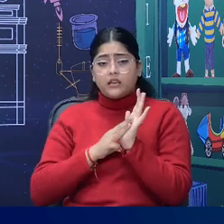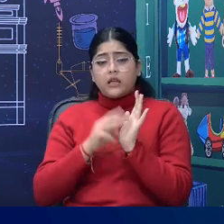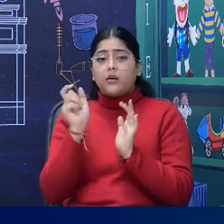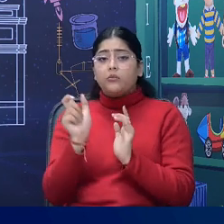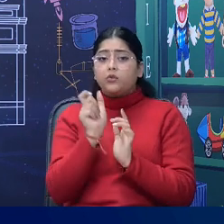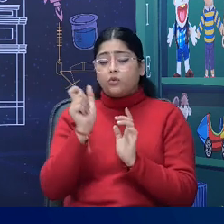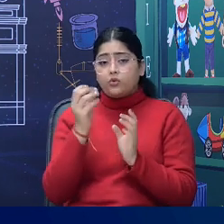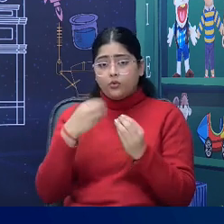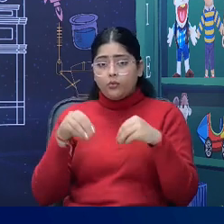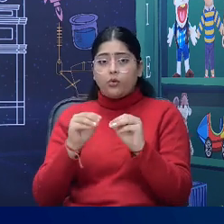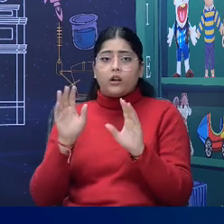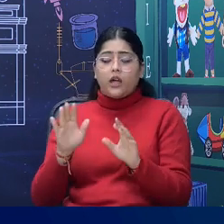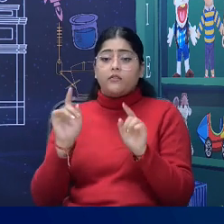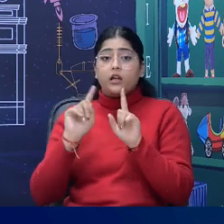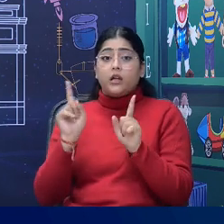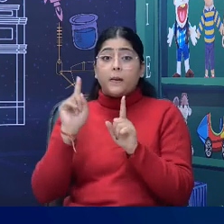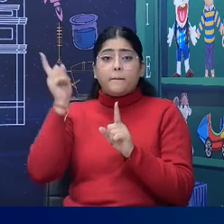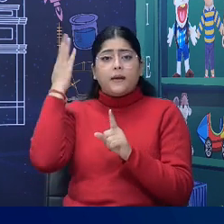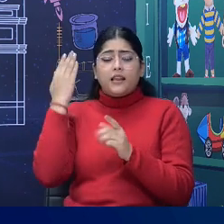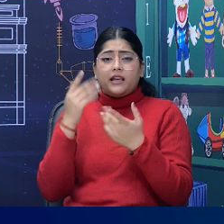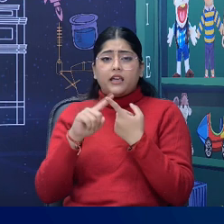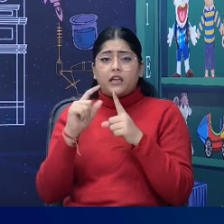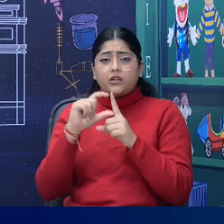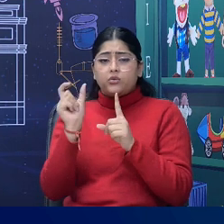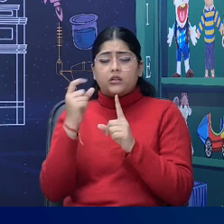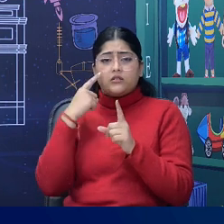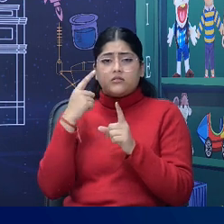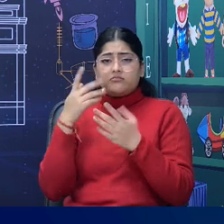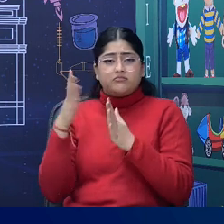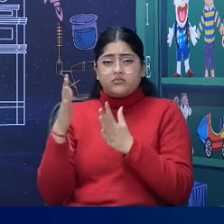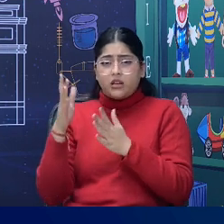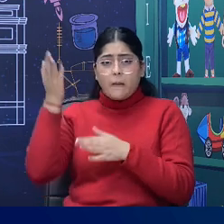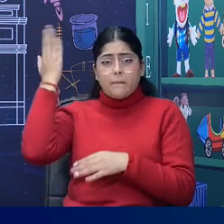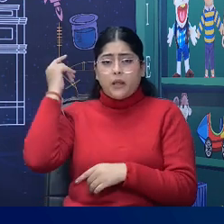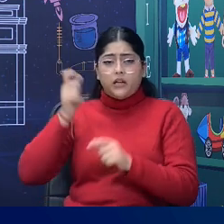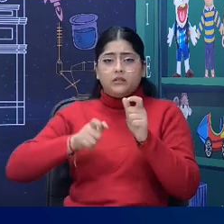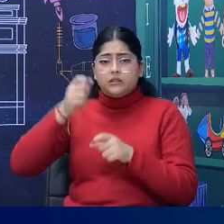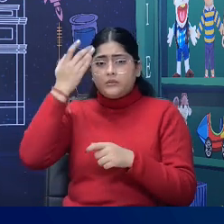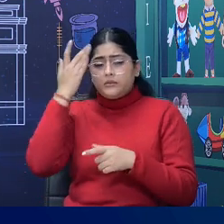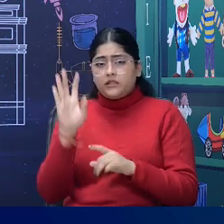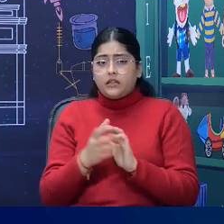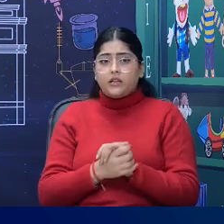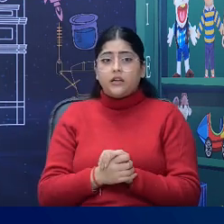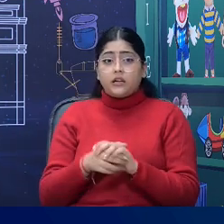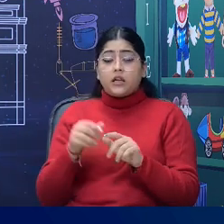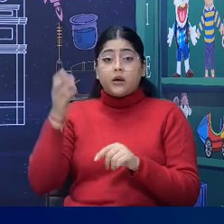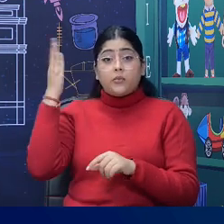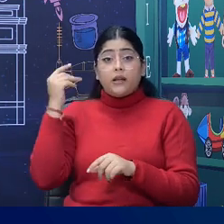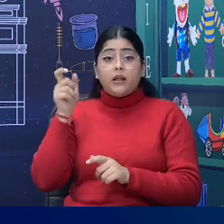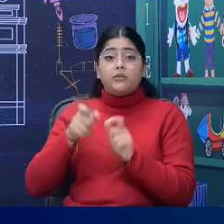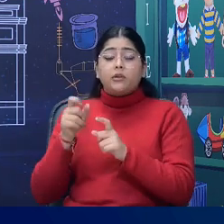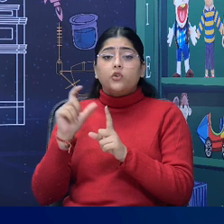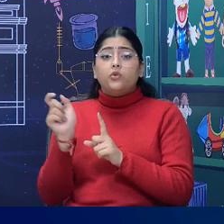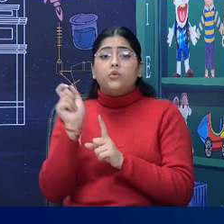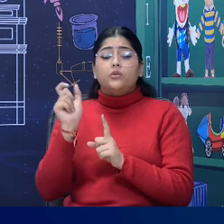शिक्षा दर धीरे-धीरे भारत में बढ़ी और सब पूरे विश्व में बढ़ी है तो अपनी बात को प्रभावी ढंग से कहने के लिए मुहावरे और लोकोक्तियों का इस्तेमाल